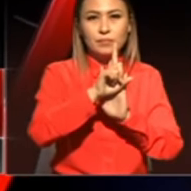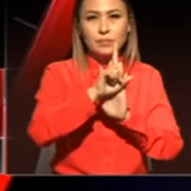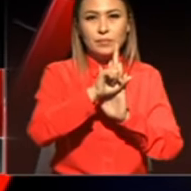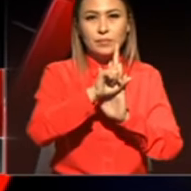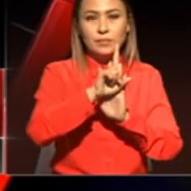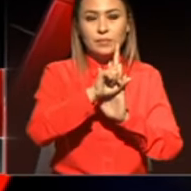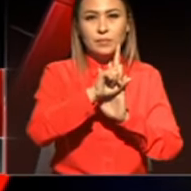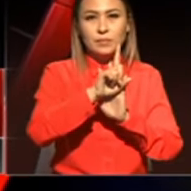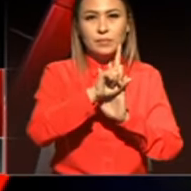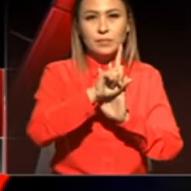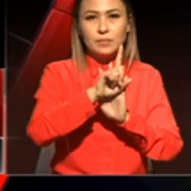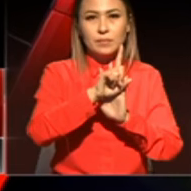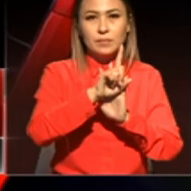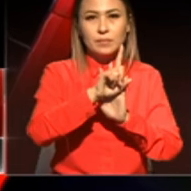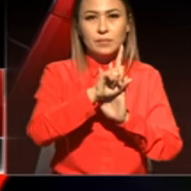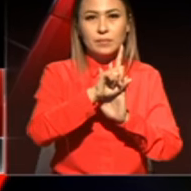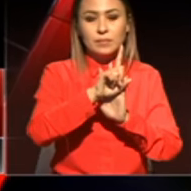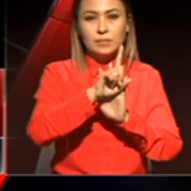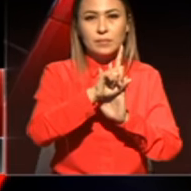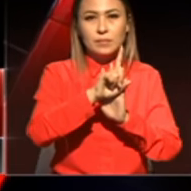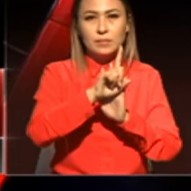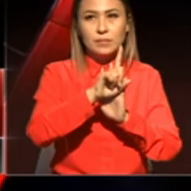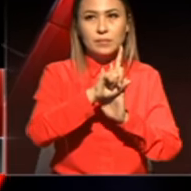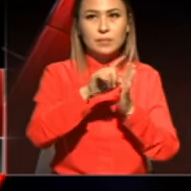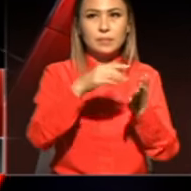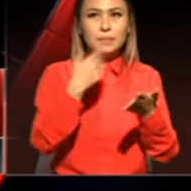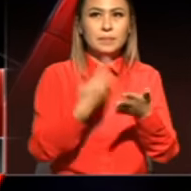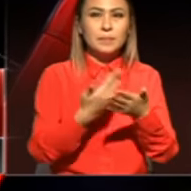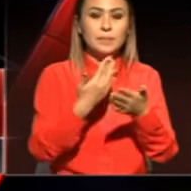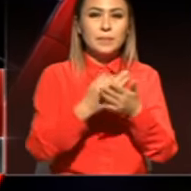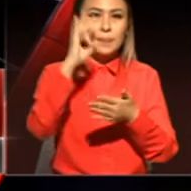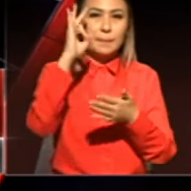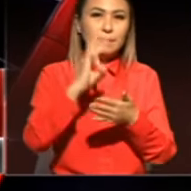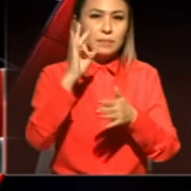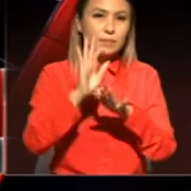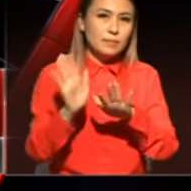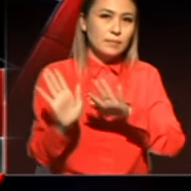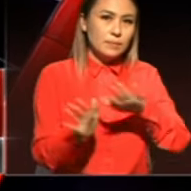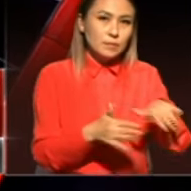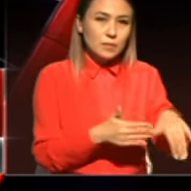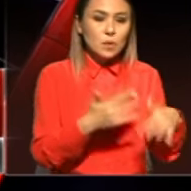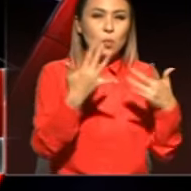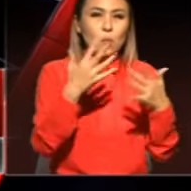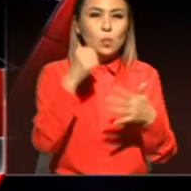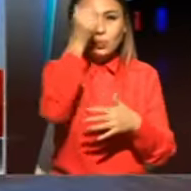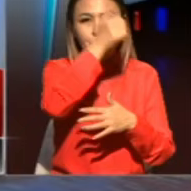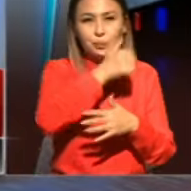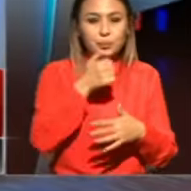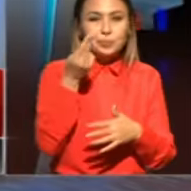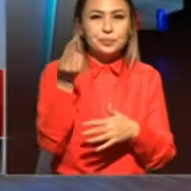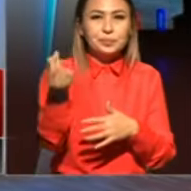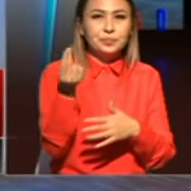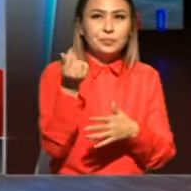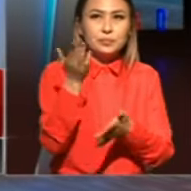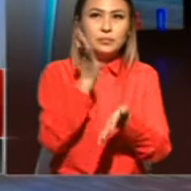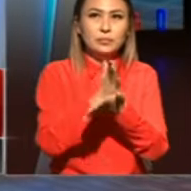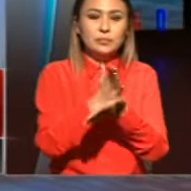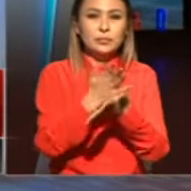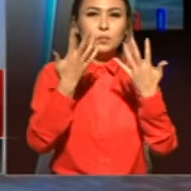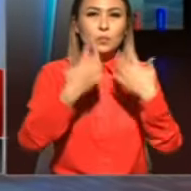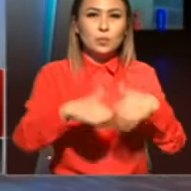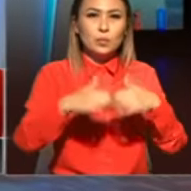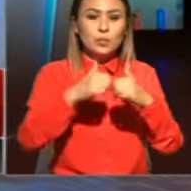жаңа кісі сұраған дұрыс айтты, мәселе пайыздан кейін қанша жыл сайын біз төлеп отырық. Мана бюджетті